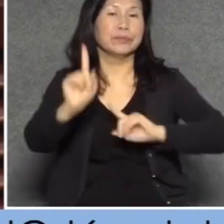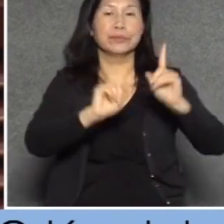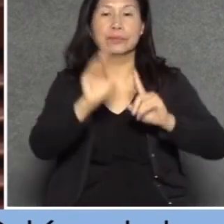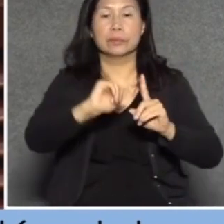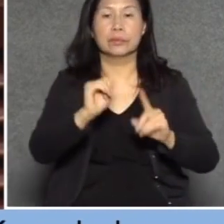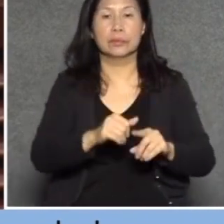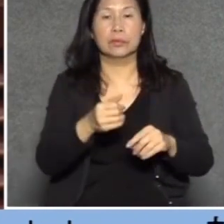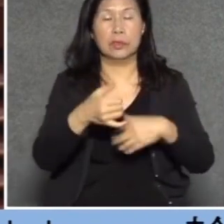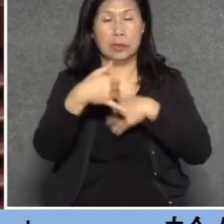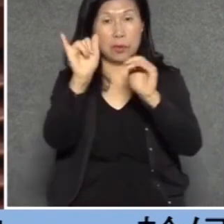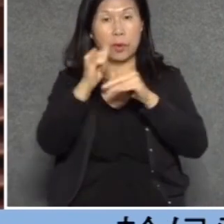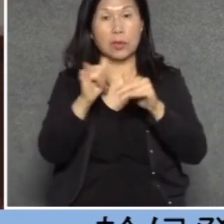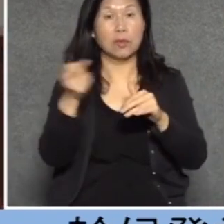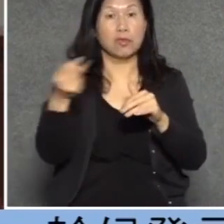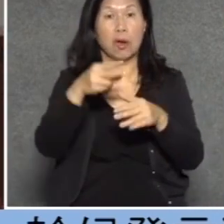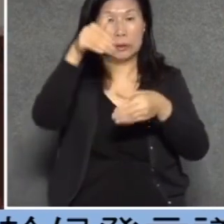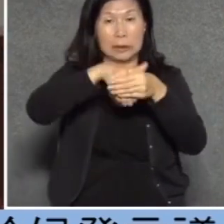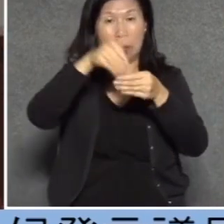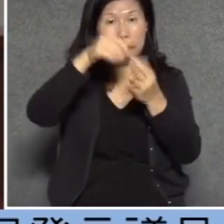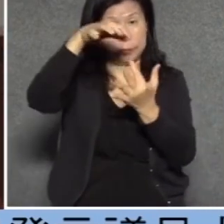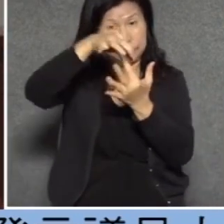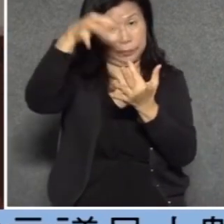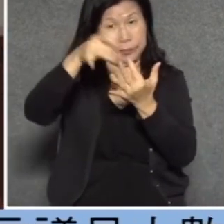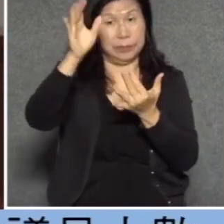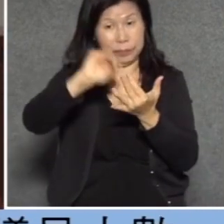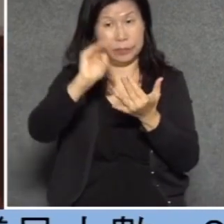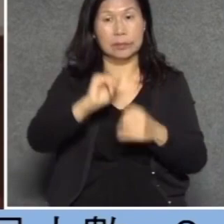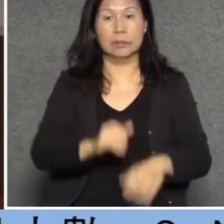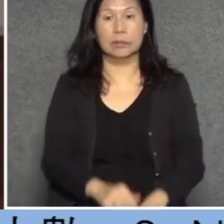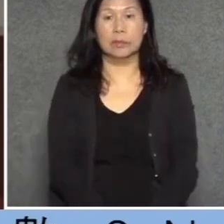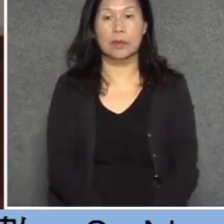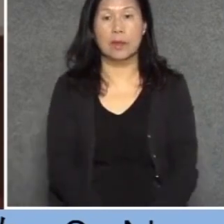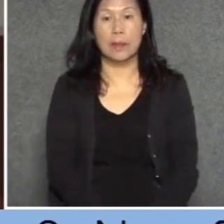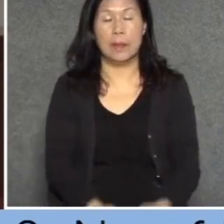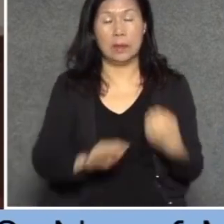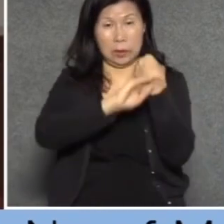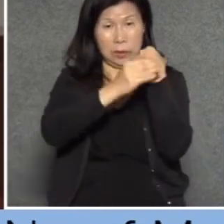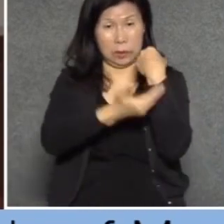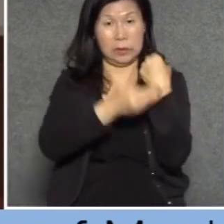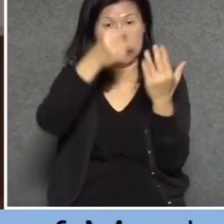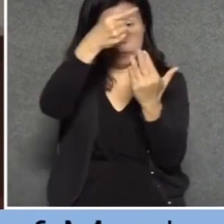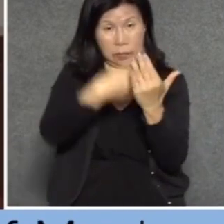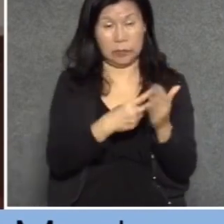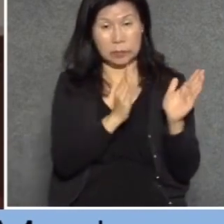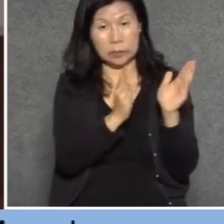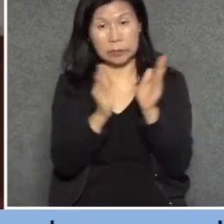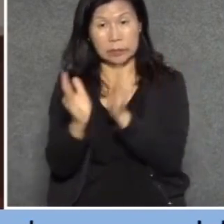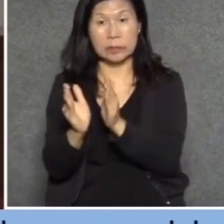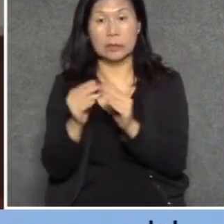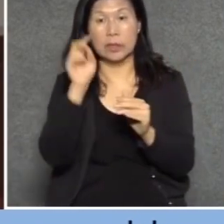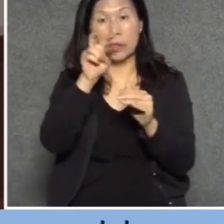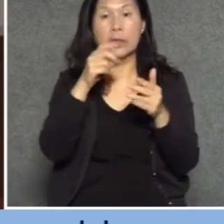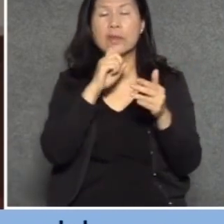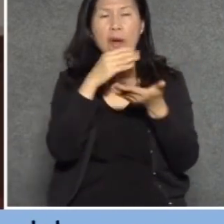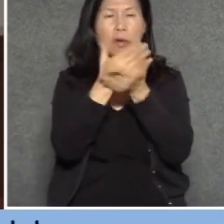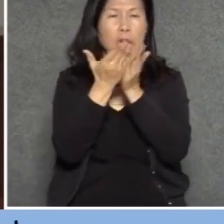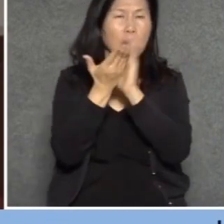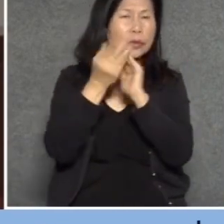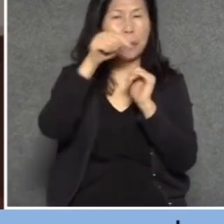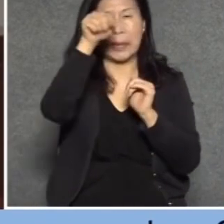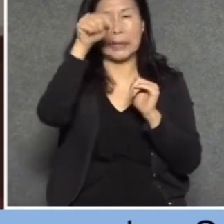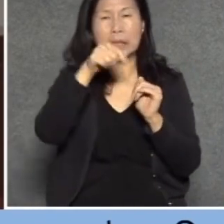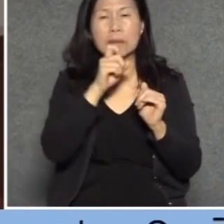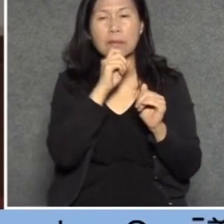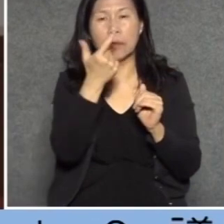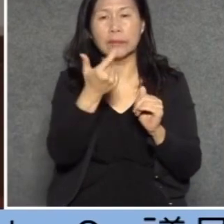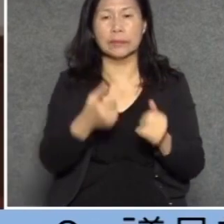罷免咗我咪選過咯，係咪？嗱。我哋喺個司法制度嘅過程裏面，我哋睇到有好多問題。